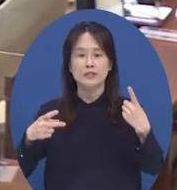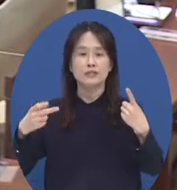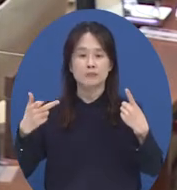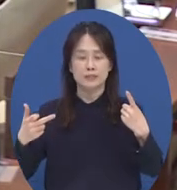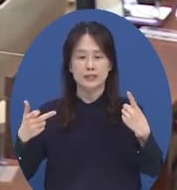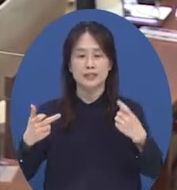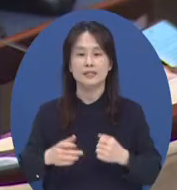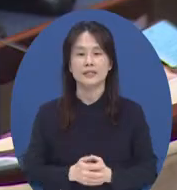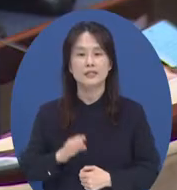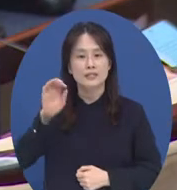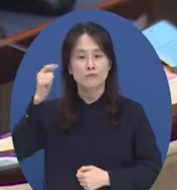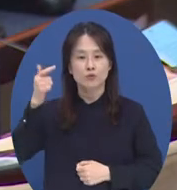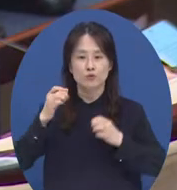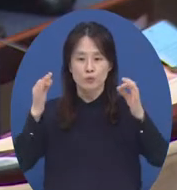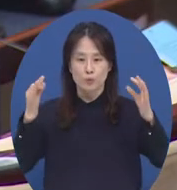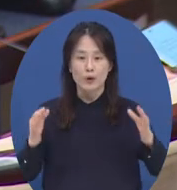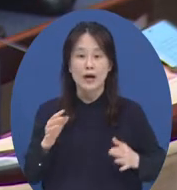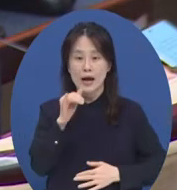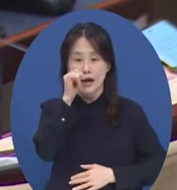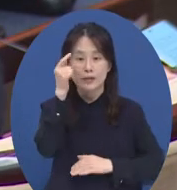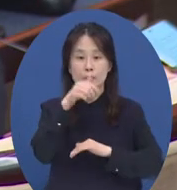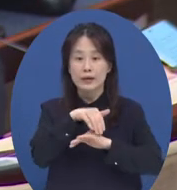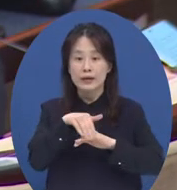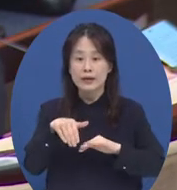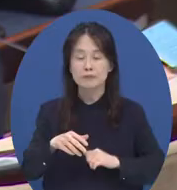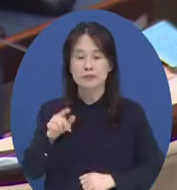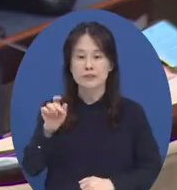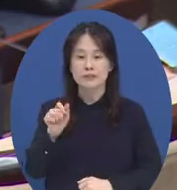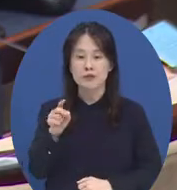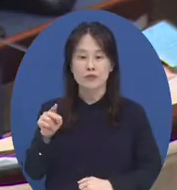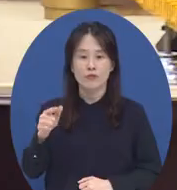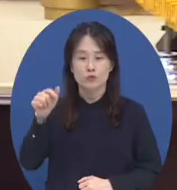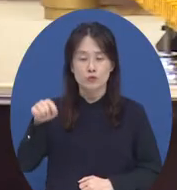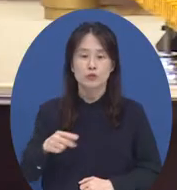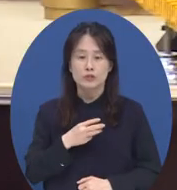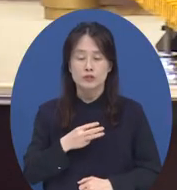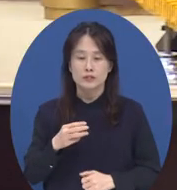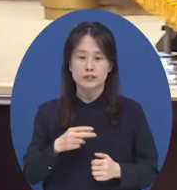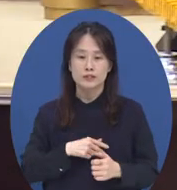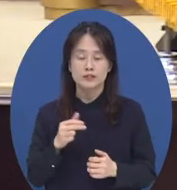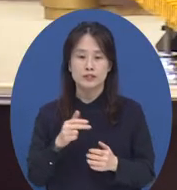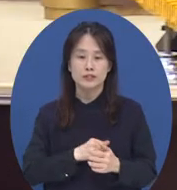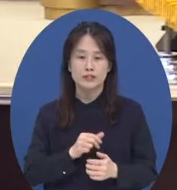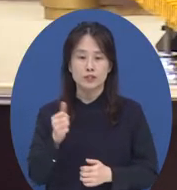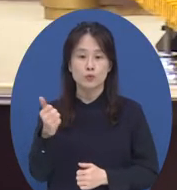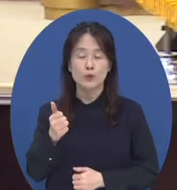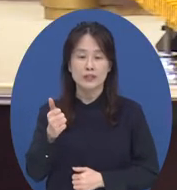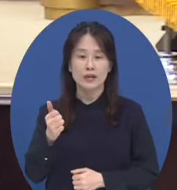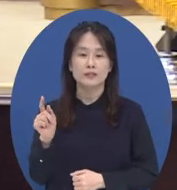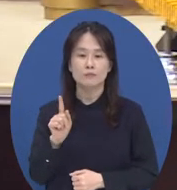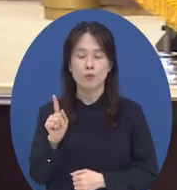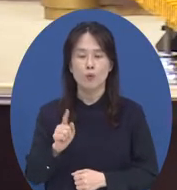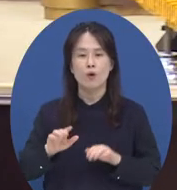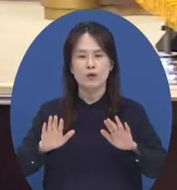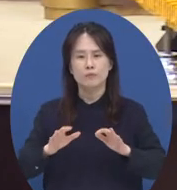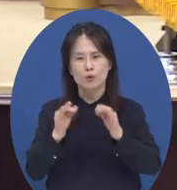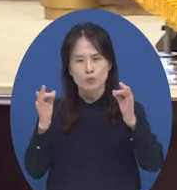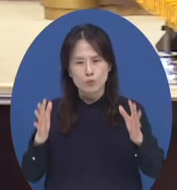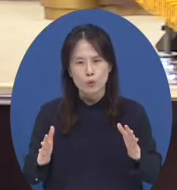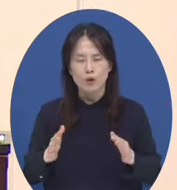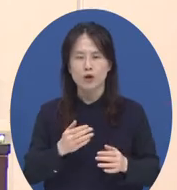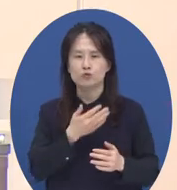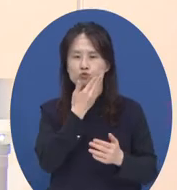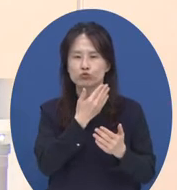17일까지 46일 동안 열릴 예정. 장현국 경기도의회 의장은 개회사를 통해 이번 회기의 중요성을